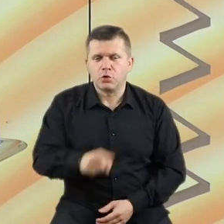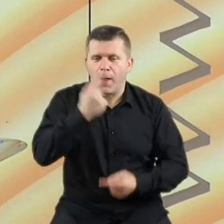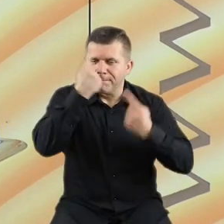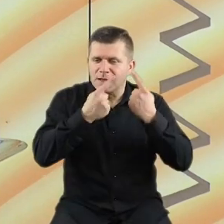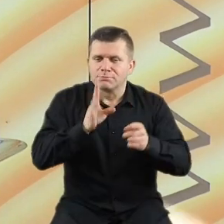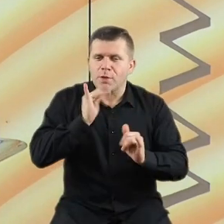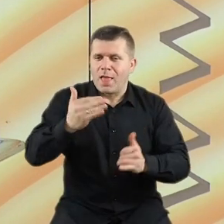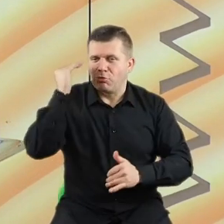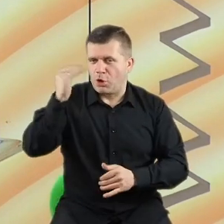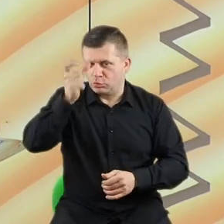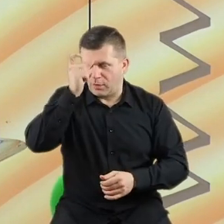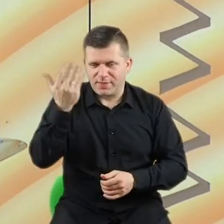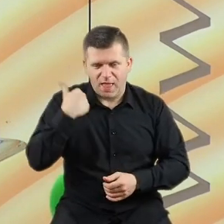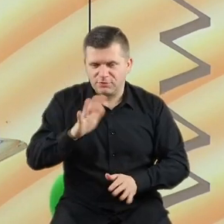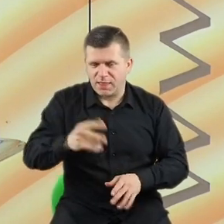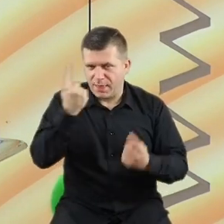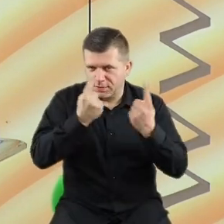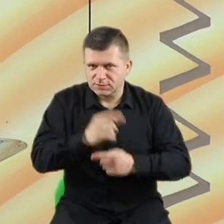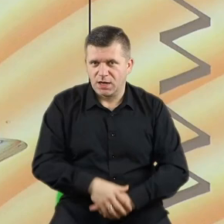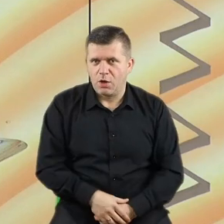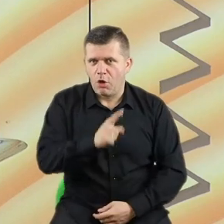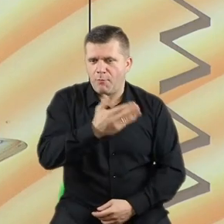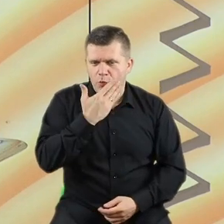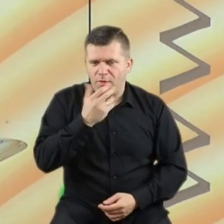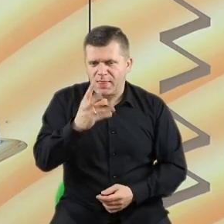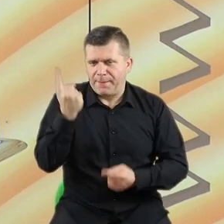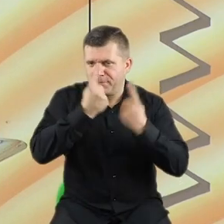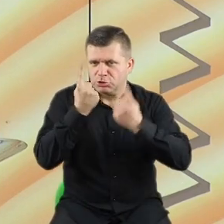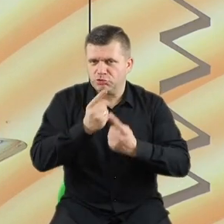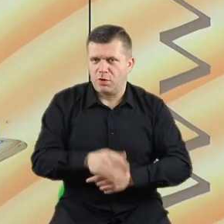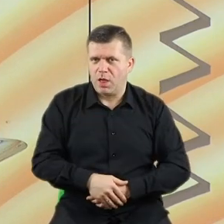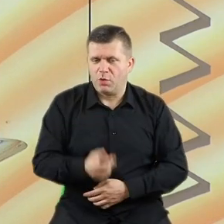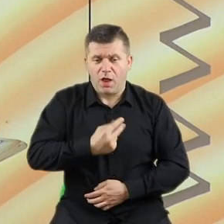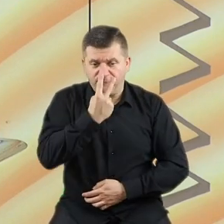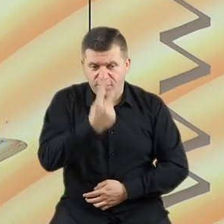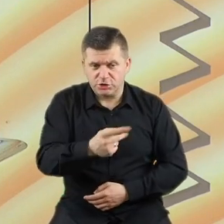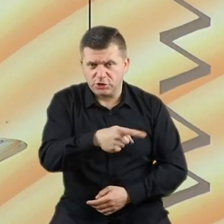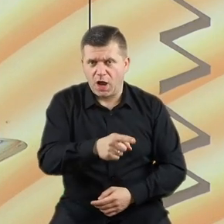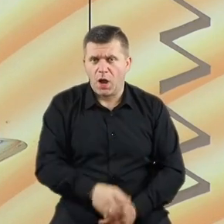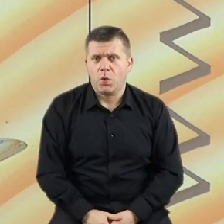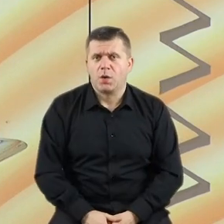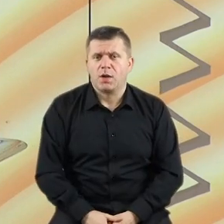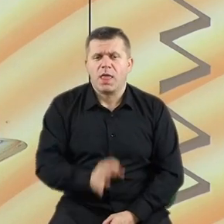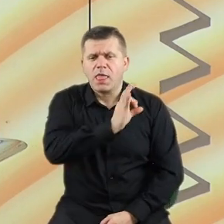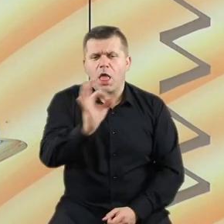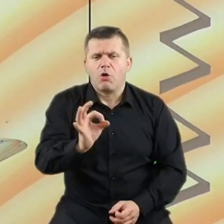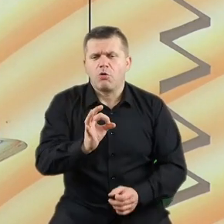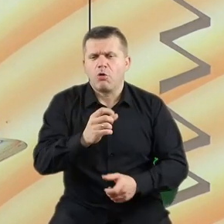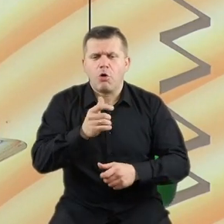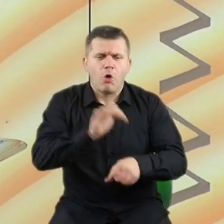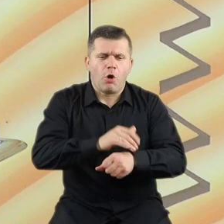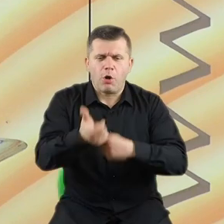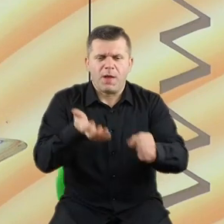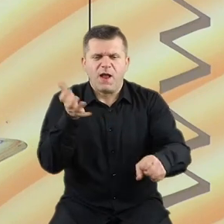myśli dorosłego człowieka, tak nie myślało dziecko, ale on tak mówi mi, że tak myślał, że przecież no, on widział, jak jego koledzy gwałcą